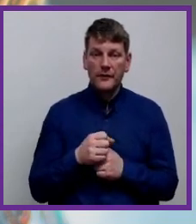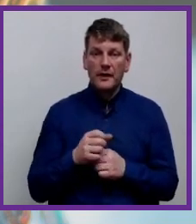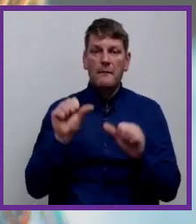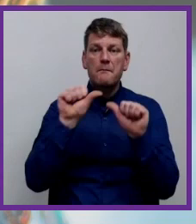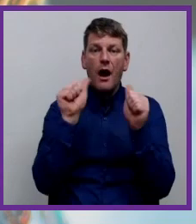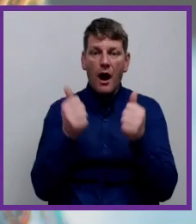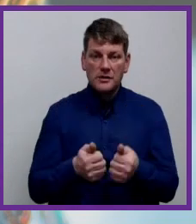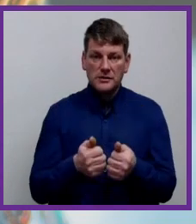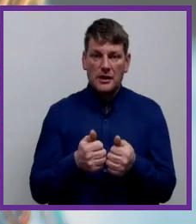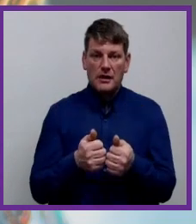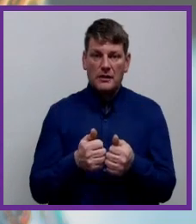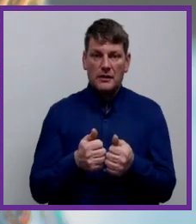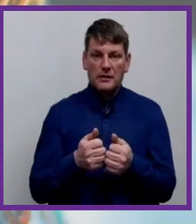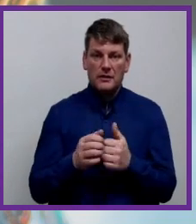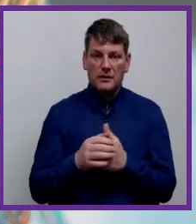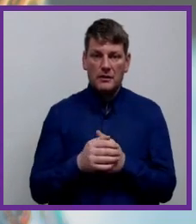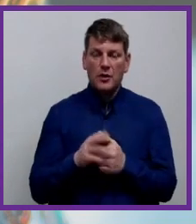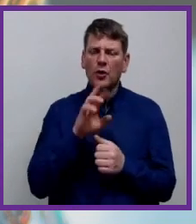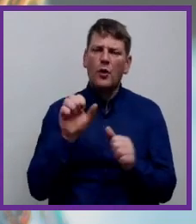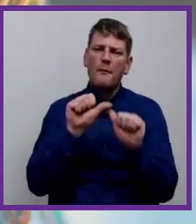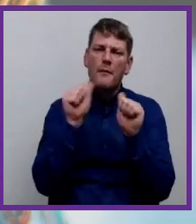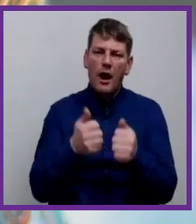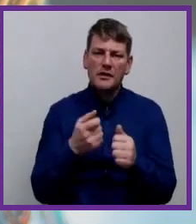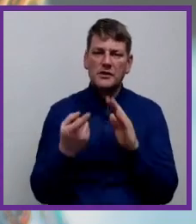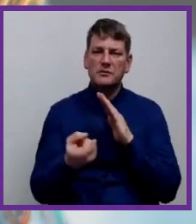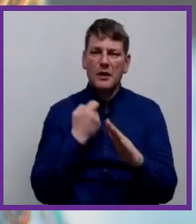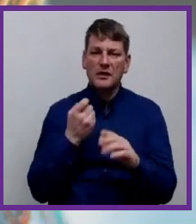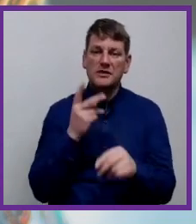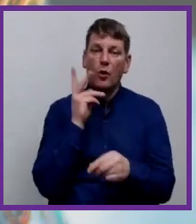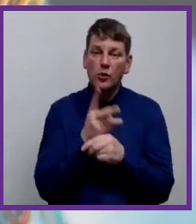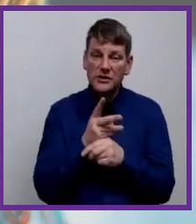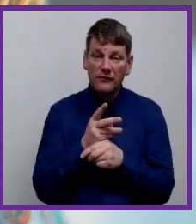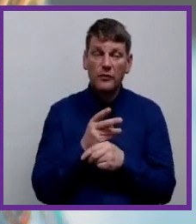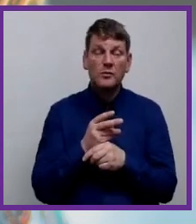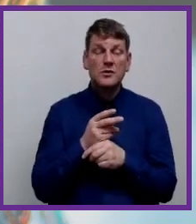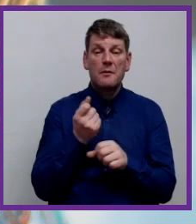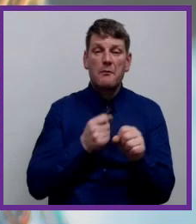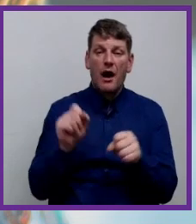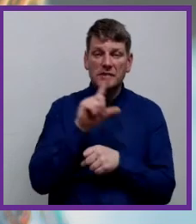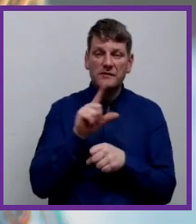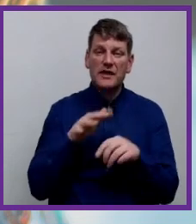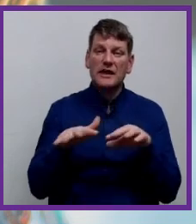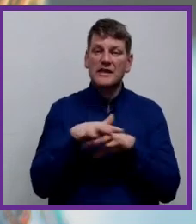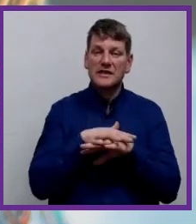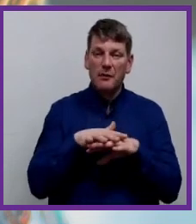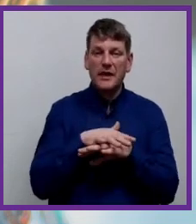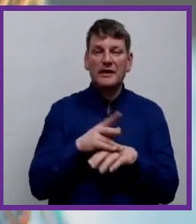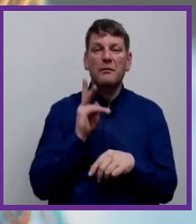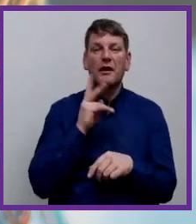mākslai, no mākslas prasa uzdevumus pārsvarā tāda sabiedrība kā